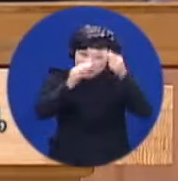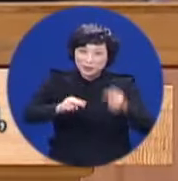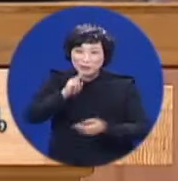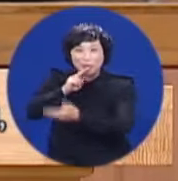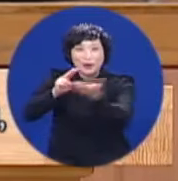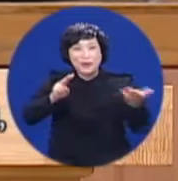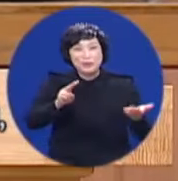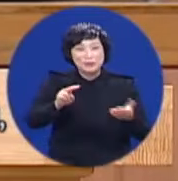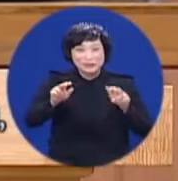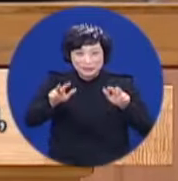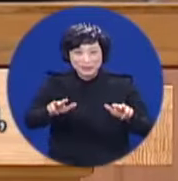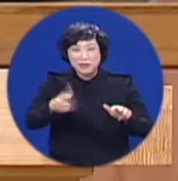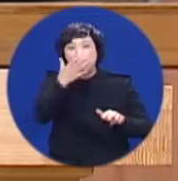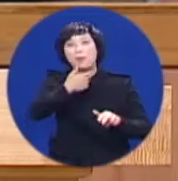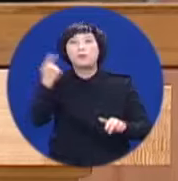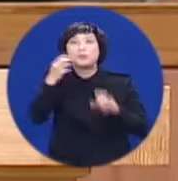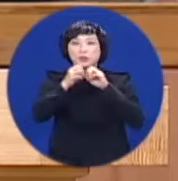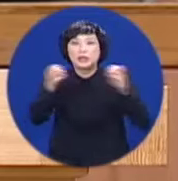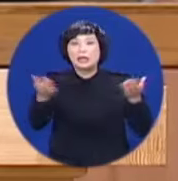우리가 복음 전하는 것도,